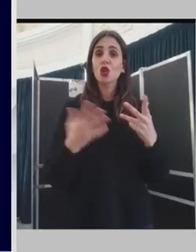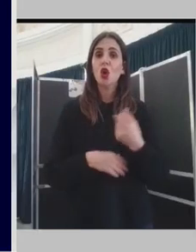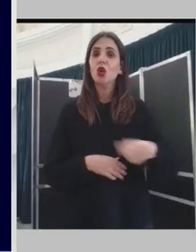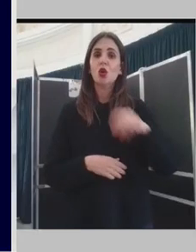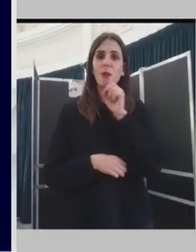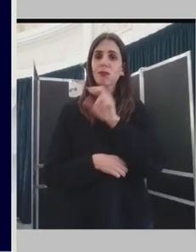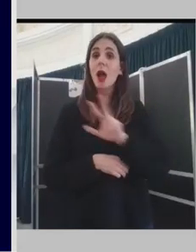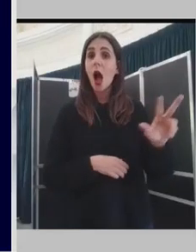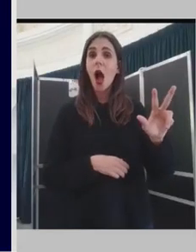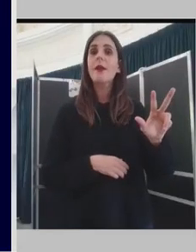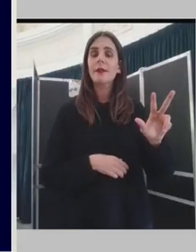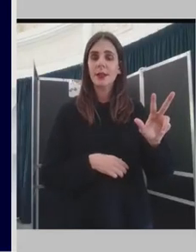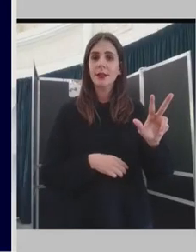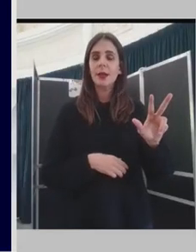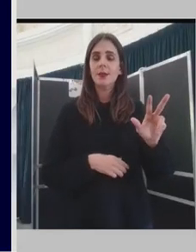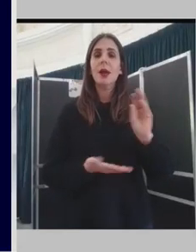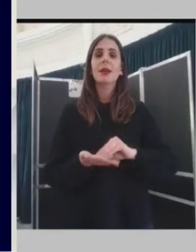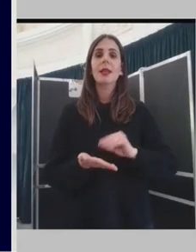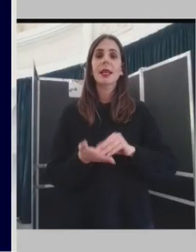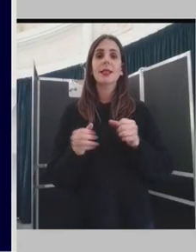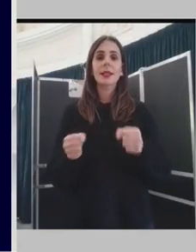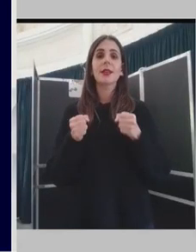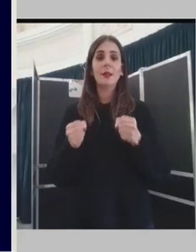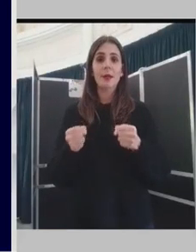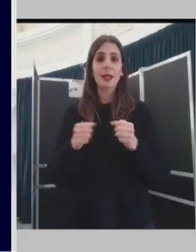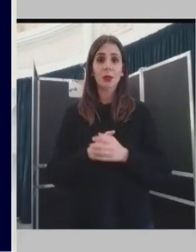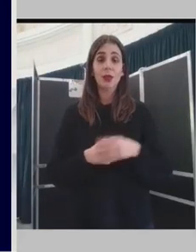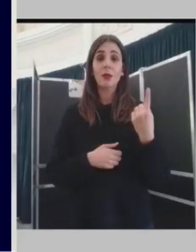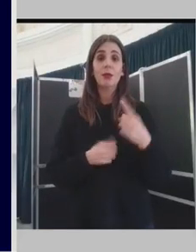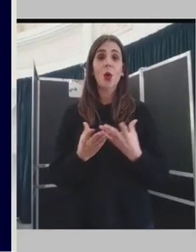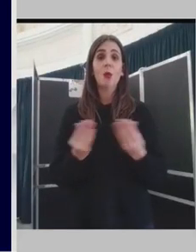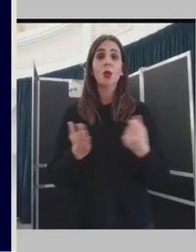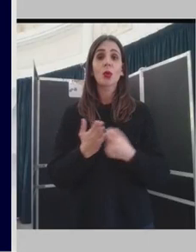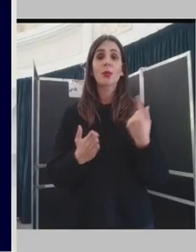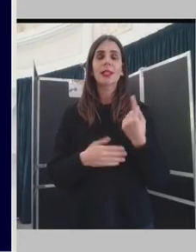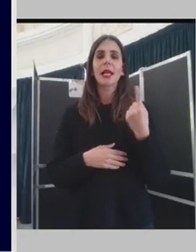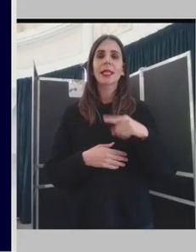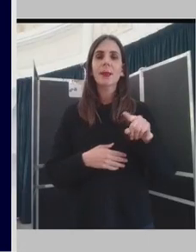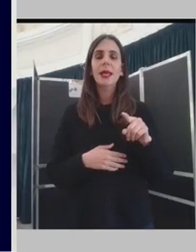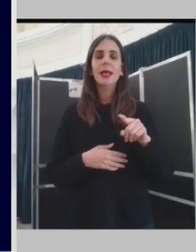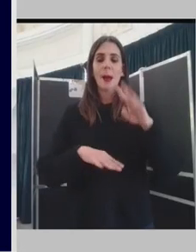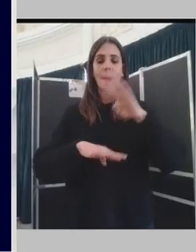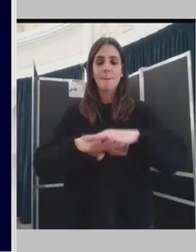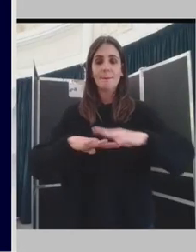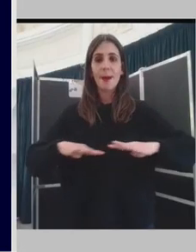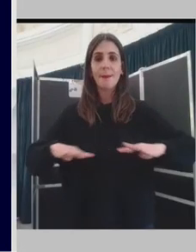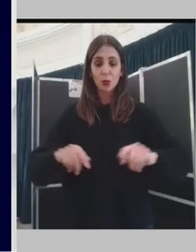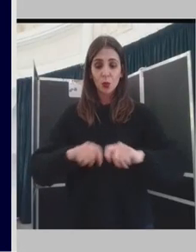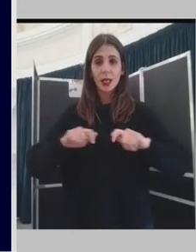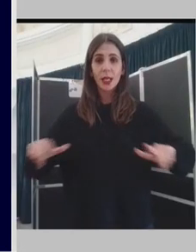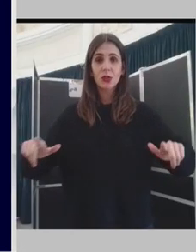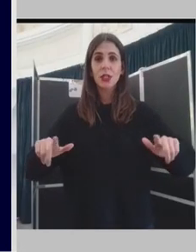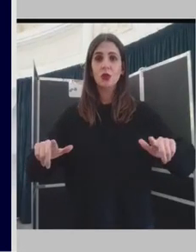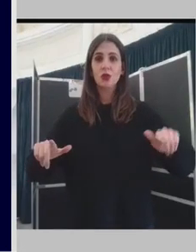la presenza di un defibrillatore, cosa che è fondamentale per poter fare la mappatura sul territorio